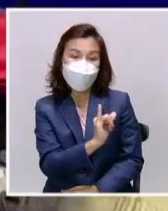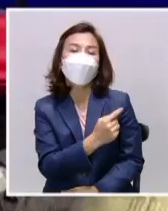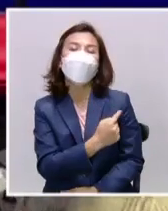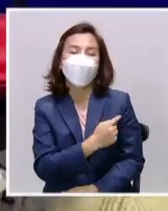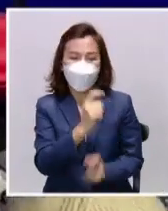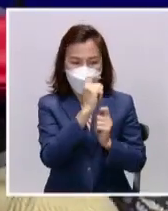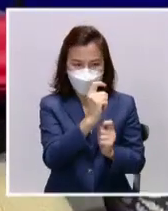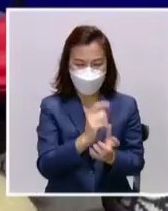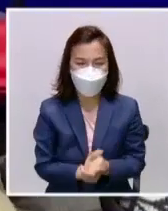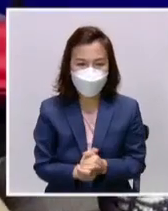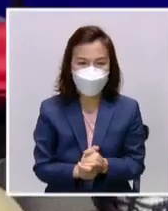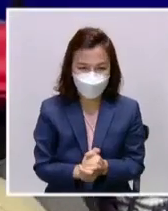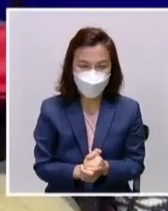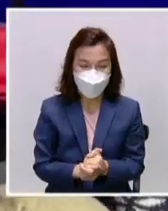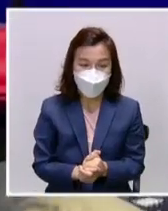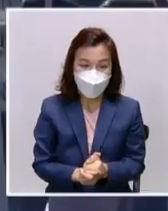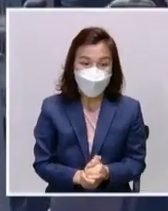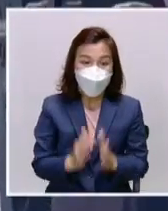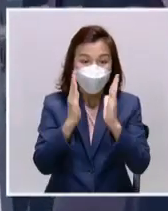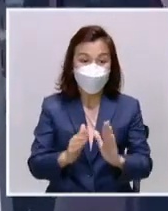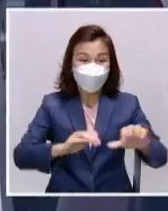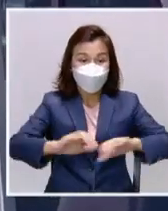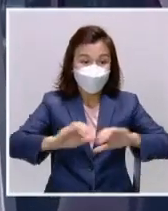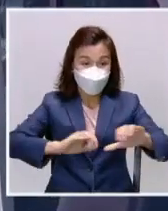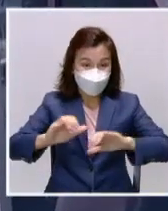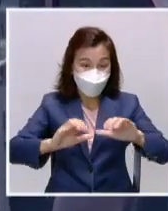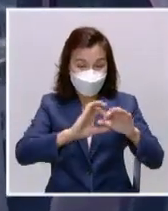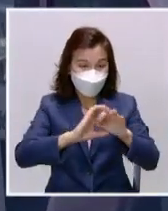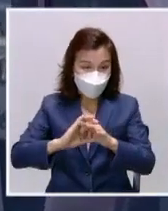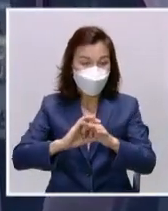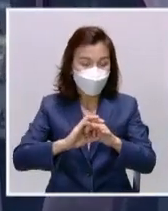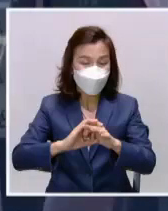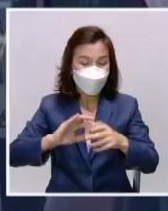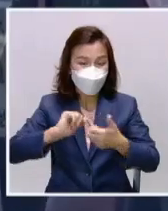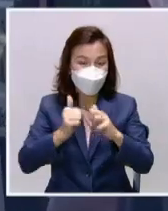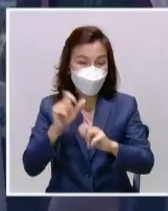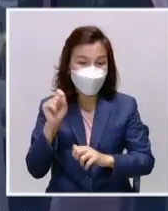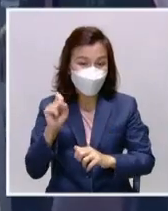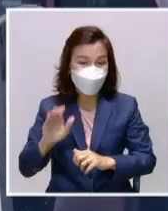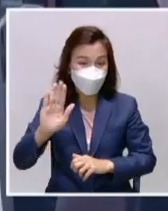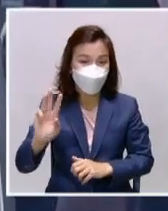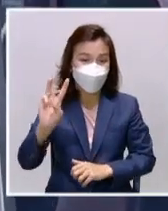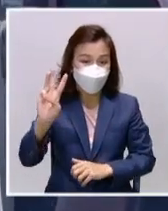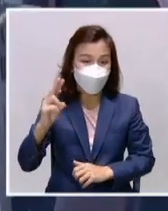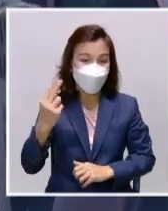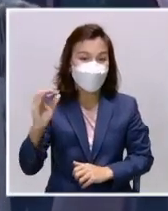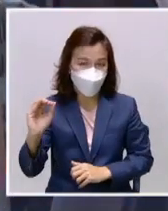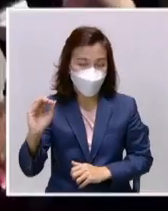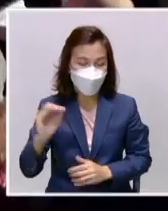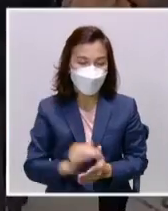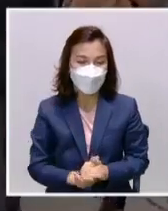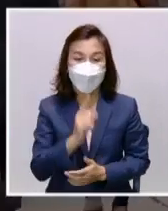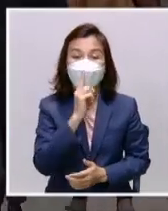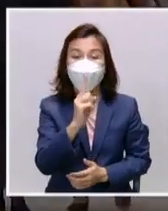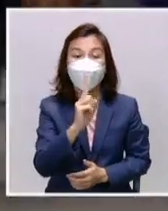นี้มาจากupดีมาหามดผู้จัดการฝ่ายบริหารจัดการเหตุการณ์ไม่ปกติขององค์การอนามัยโลกหรือw h oค่ะ